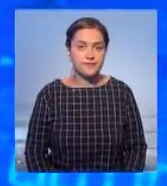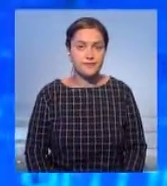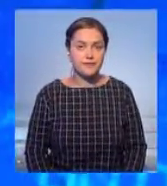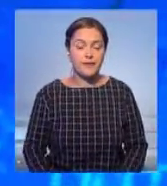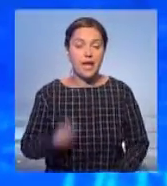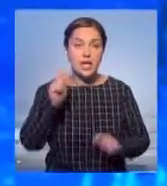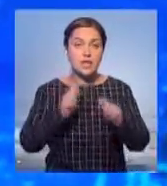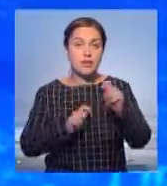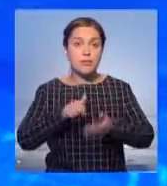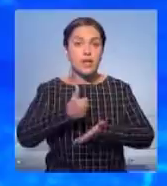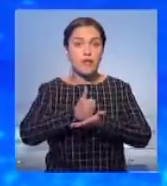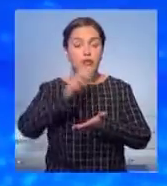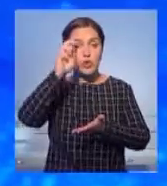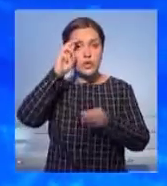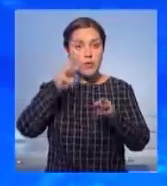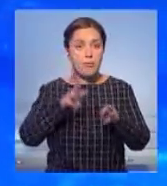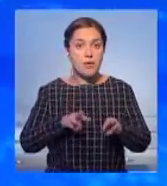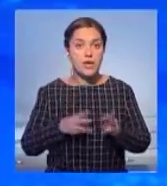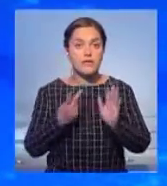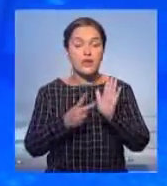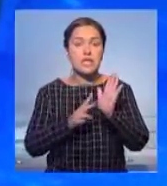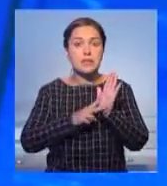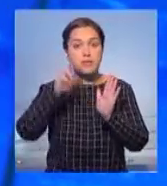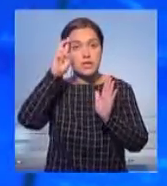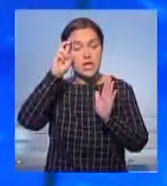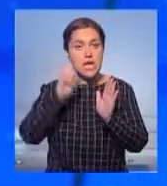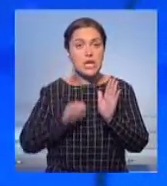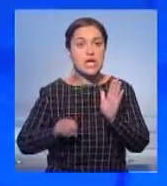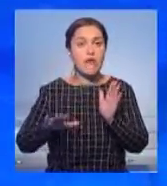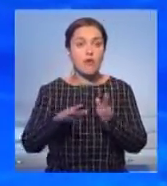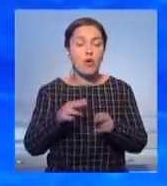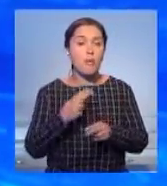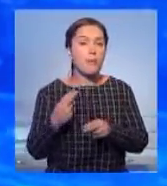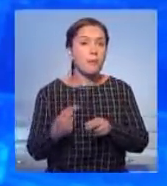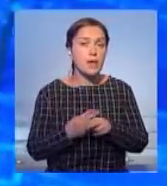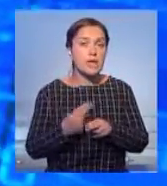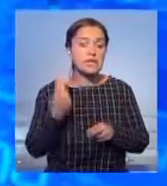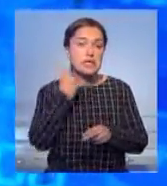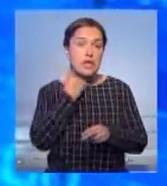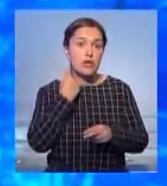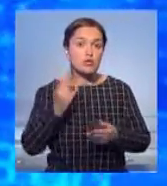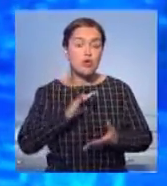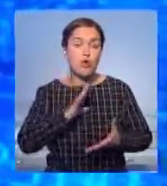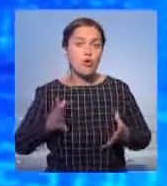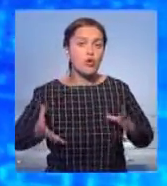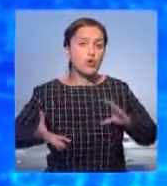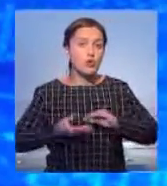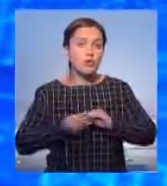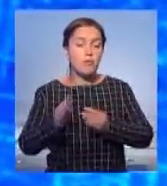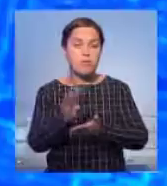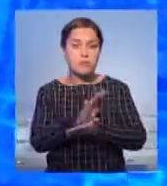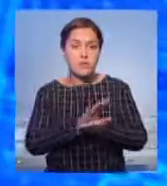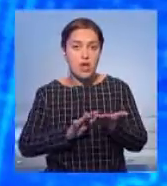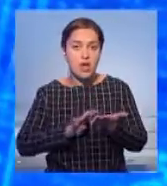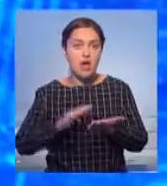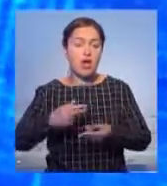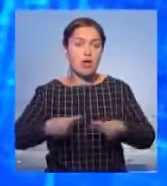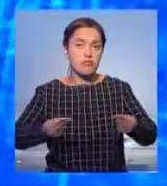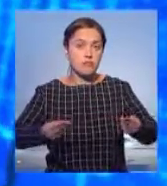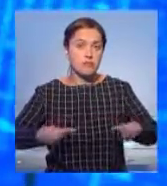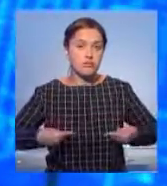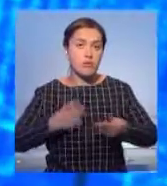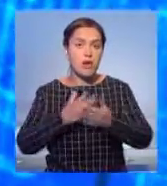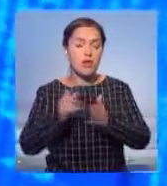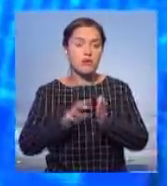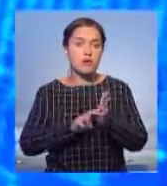Саммит глав государств и правительств 27 стран ЕС без Великобритании принял итоговое заявление по переговорам о выходе Соединенного Королевства из